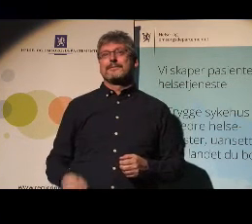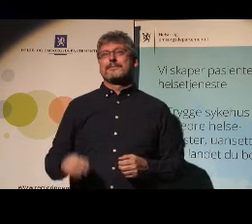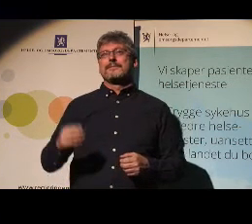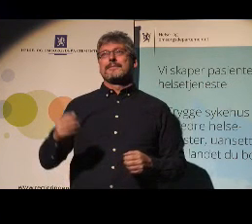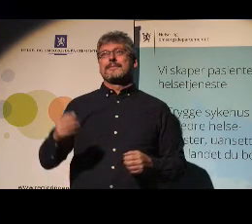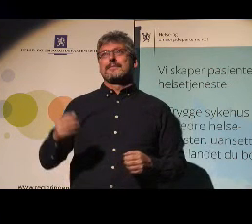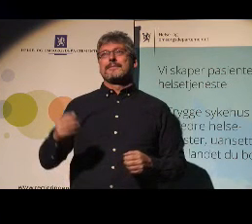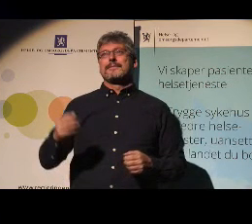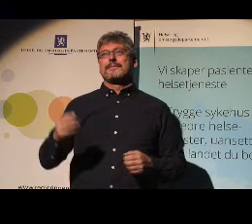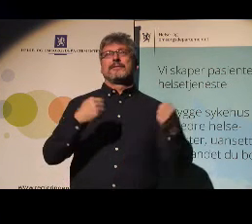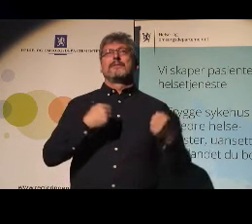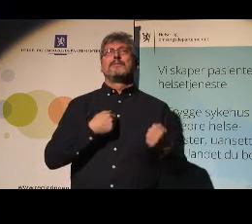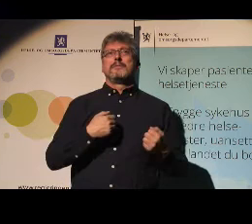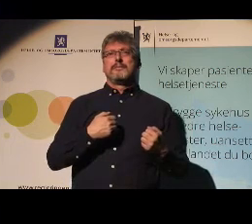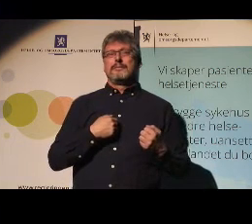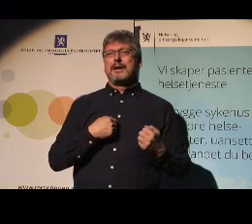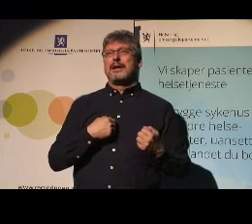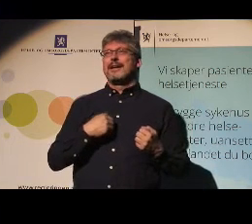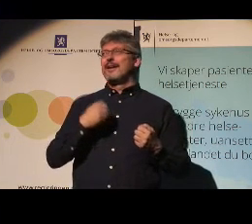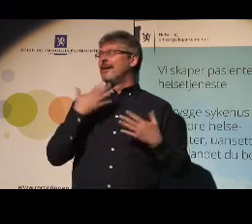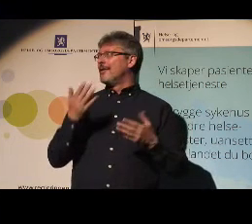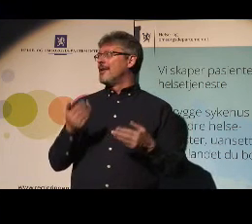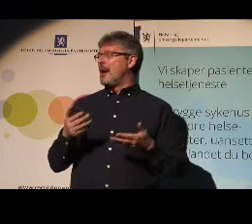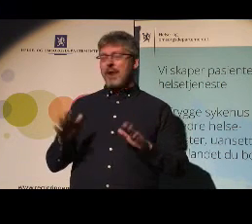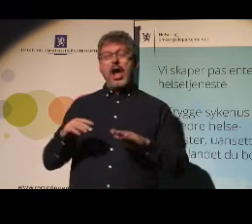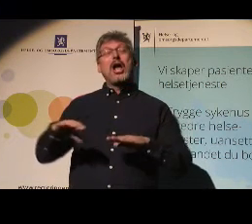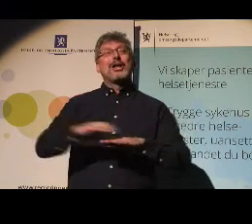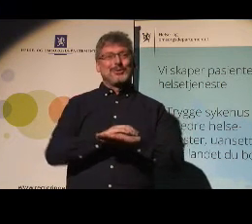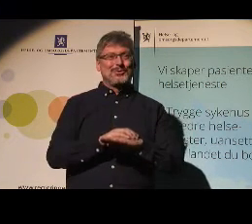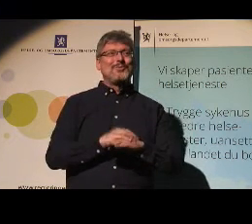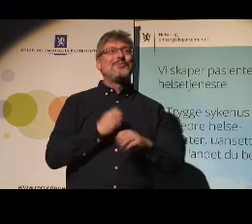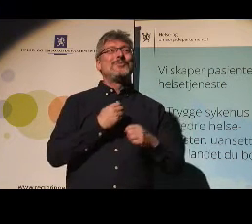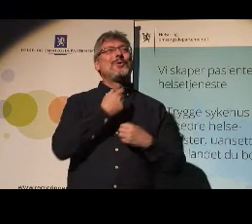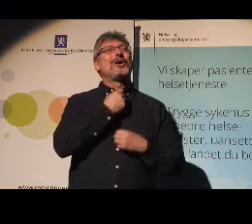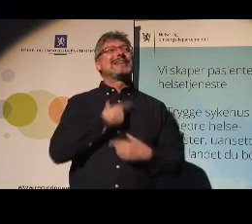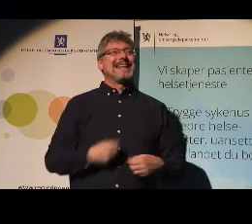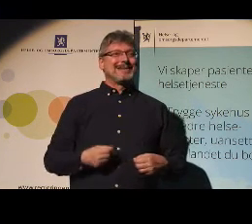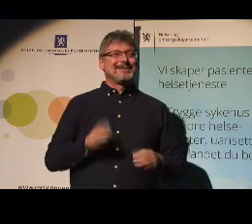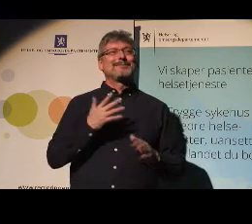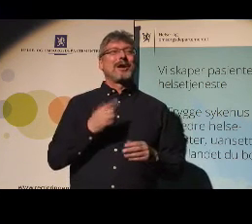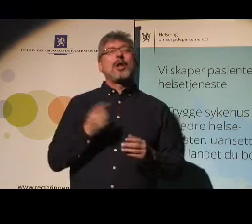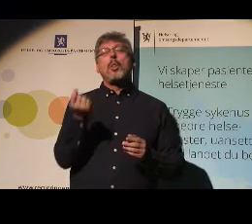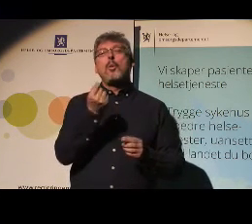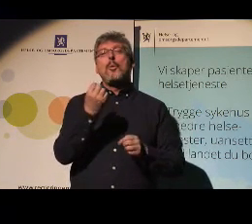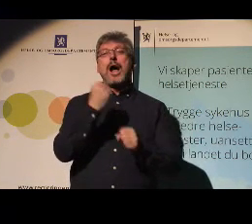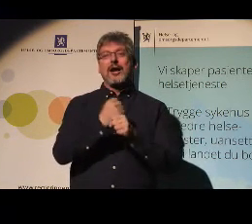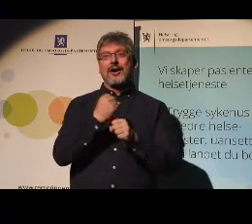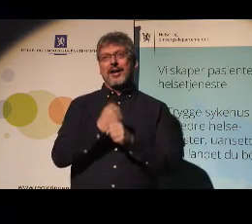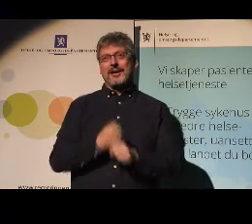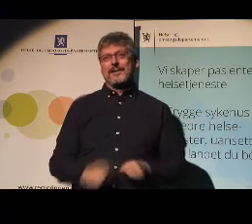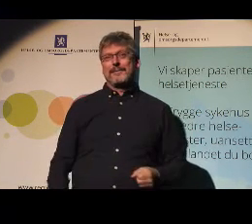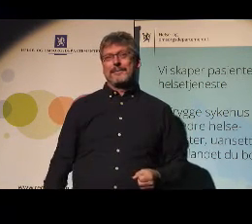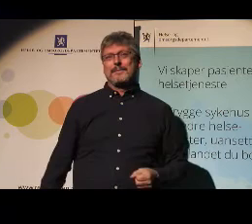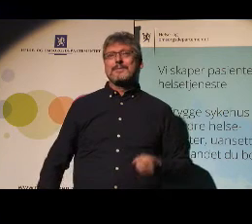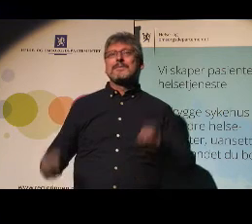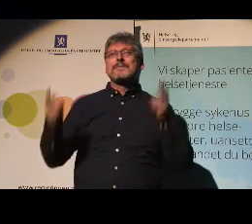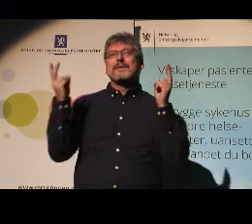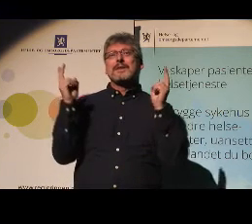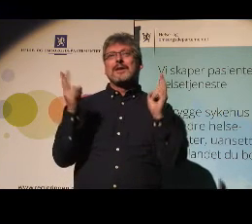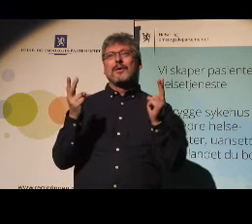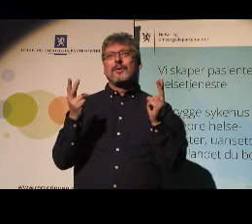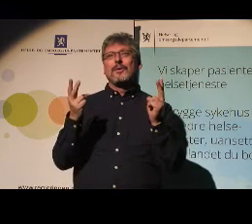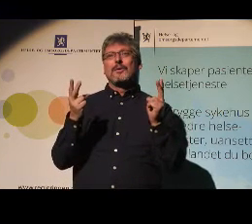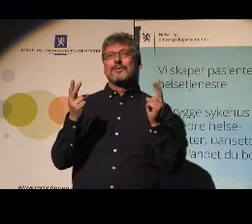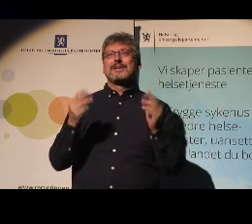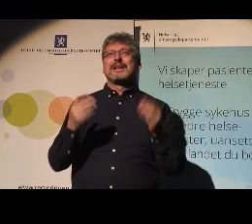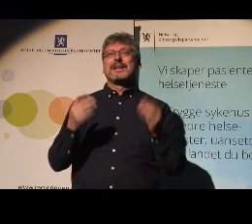også blanke sko og blankt slips, i hvert fall ganske blankt, noen ganger. Og så legger jeg jo frem både